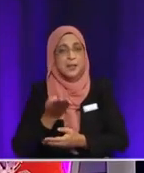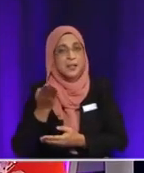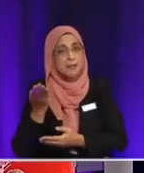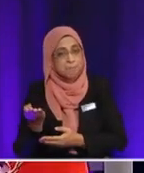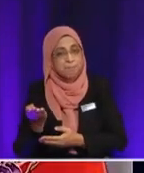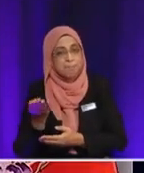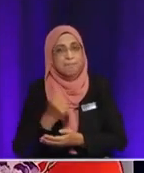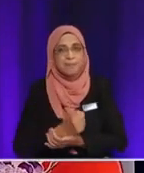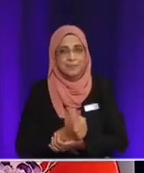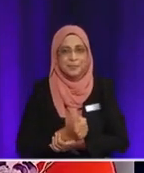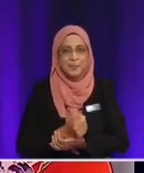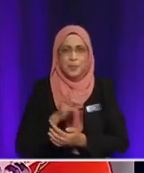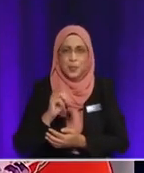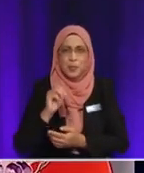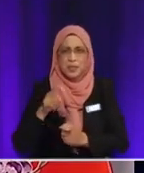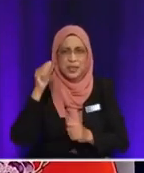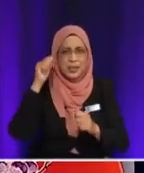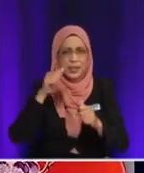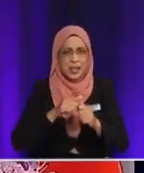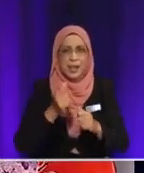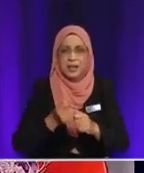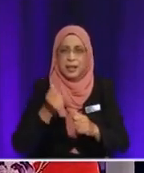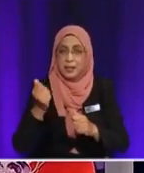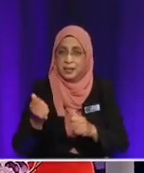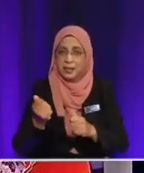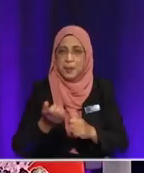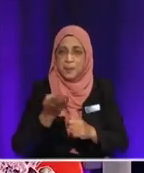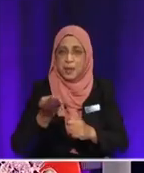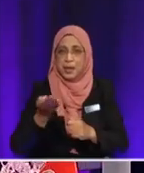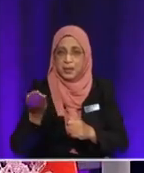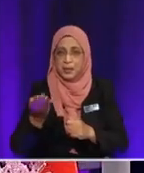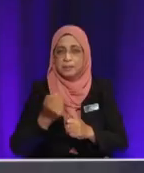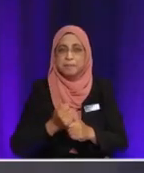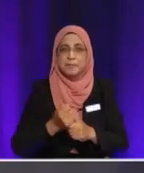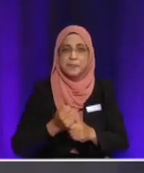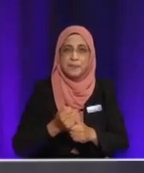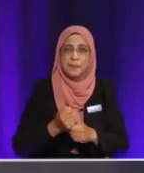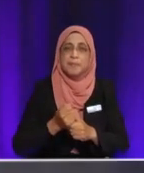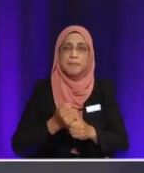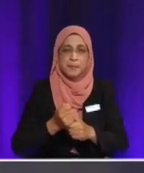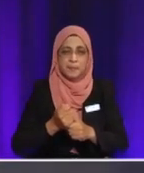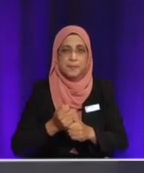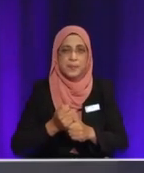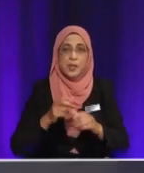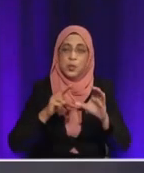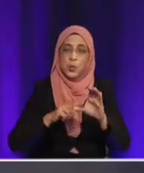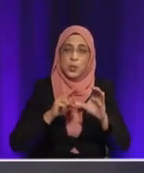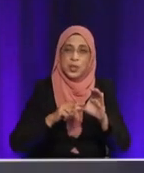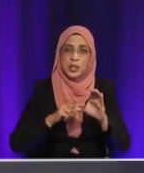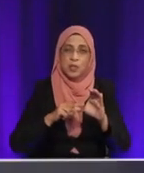bahan. Okey, murid-murid tentu ingat lagi apa alatan yang ada depan cikgu. Okey, seperti kerusi urut, tuala